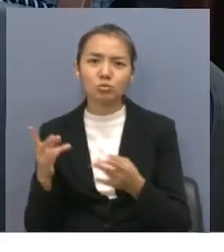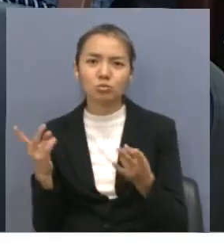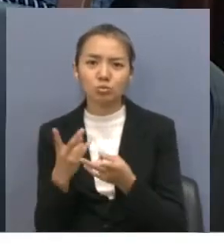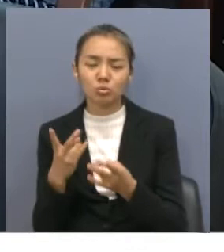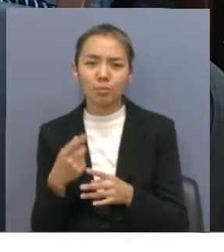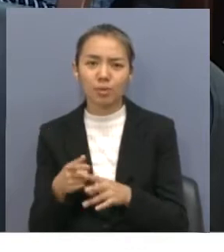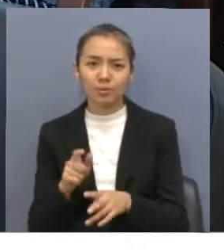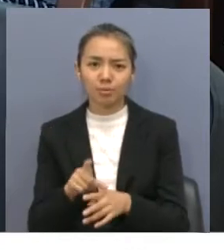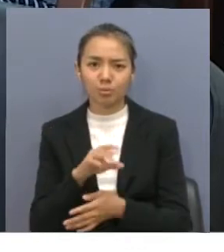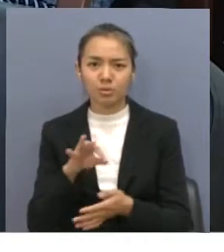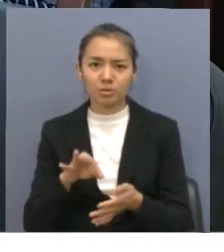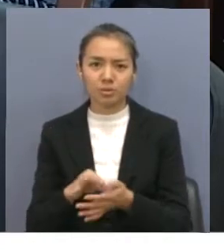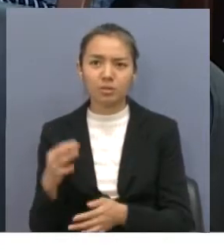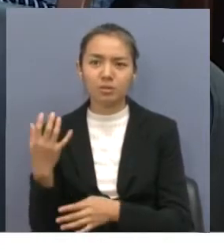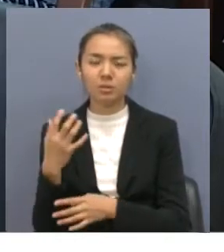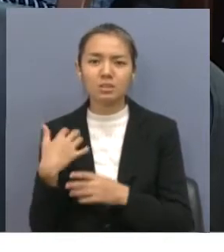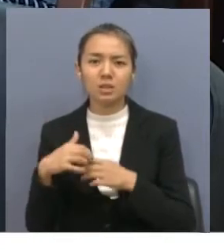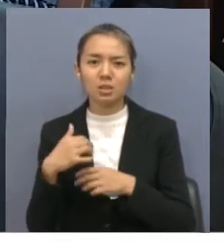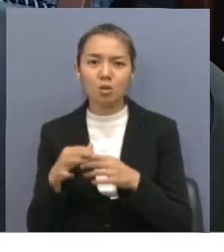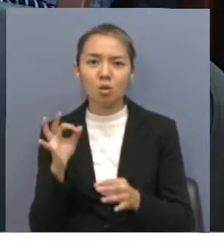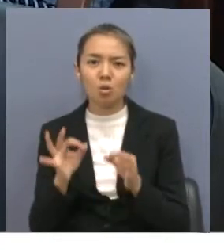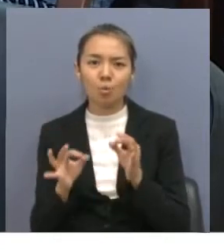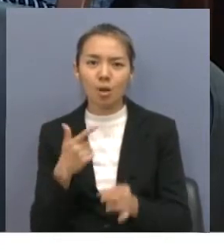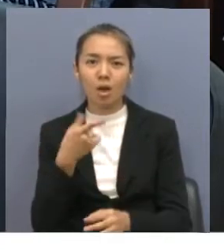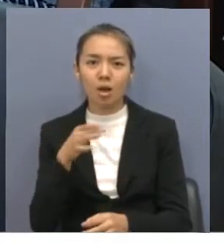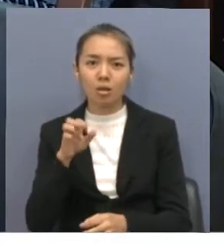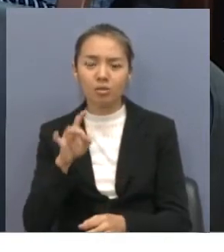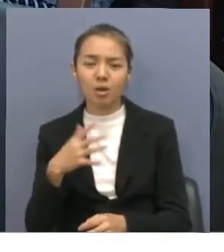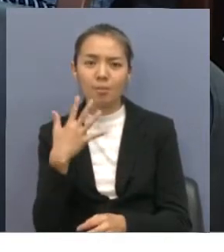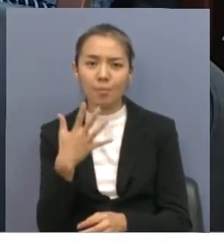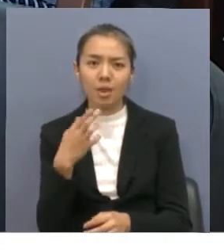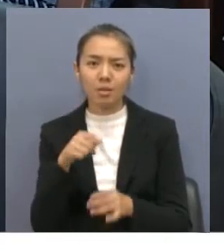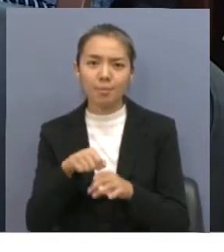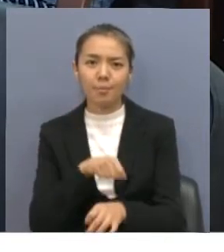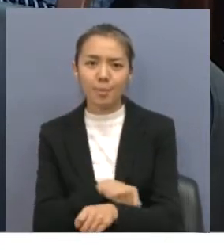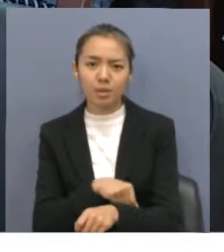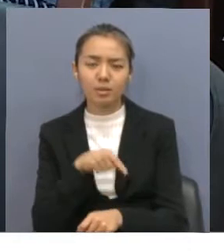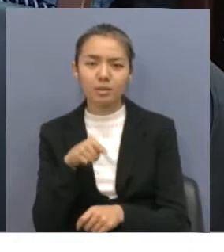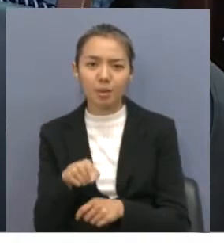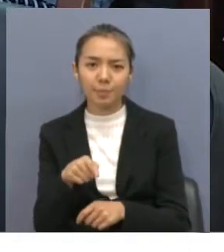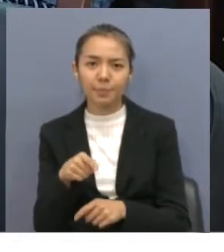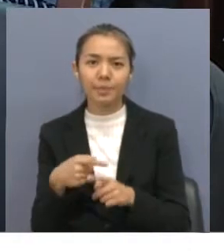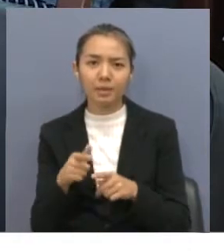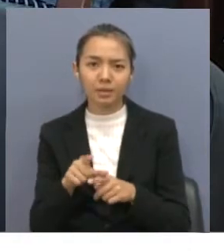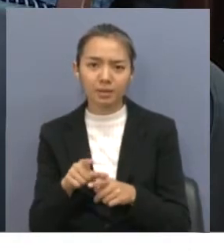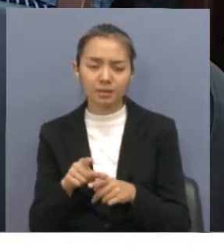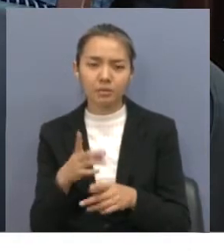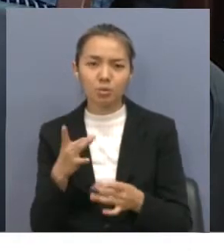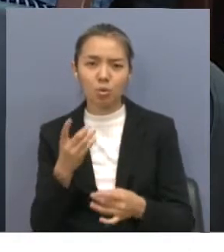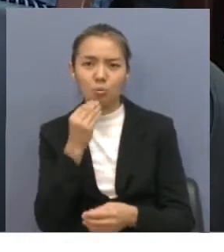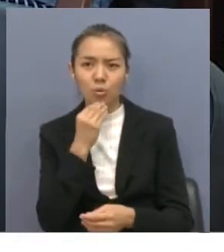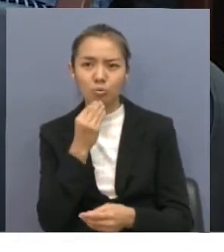етеді. Санитарлық мақсатта ағаш кесудің орташа нормасы гектарынан 5 текше метрді құрайды. Яғни, осы жағдайда шикізат